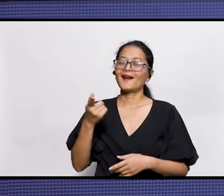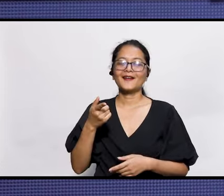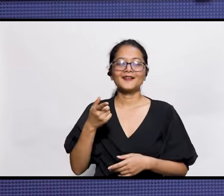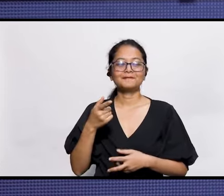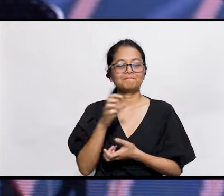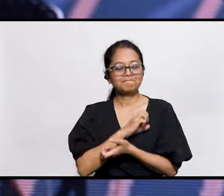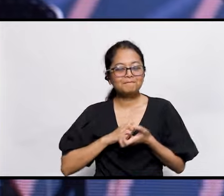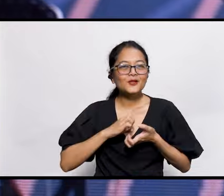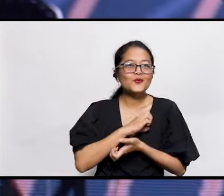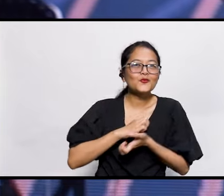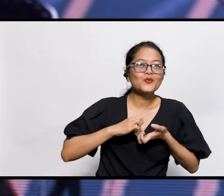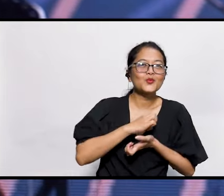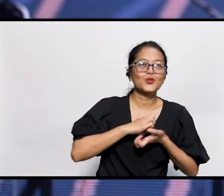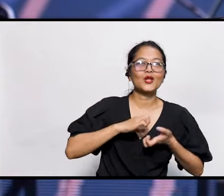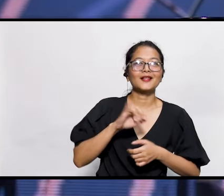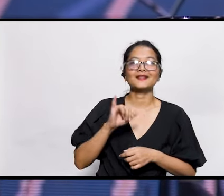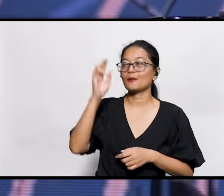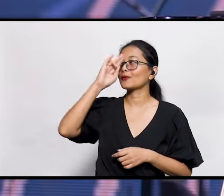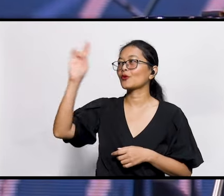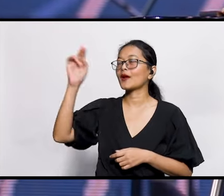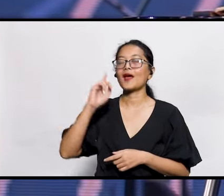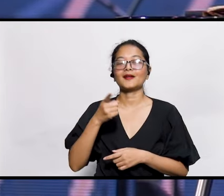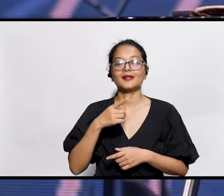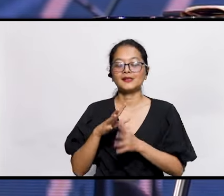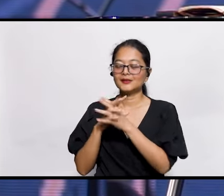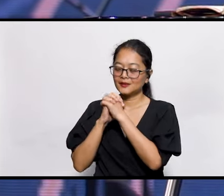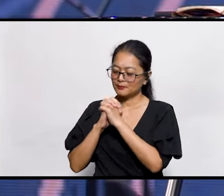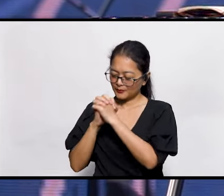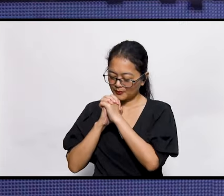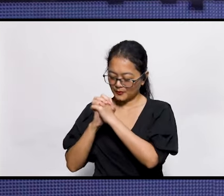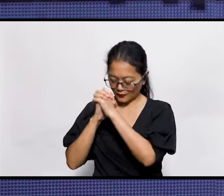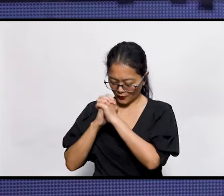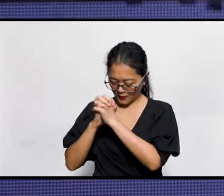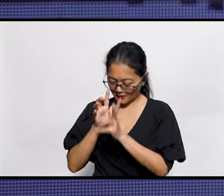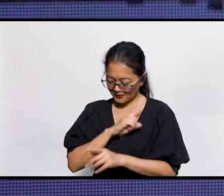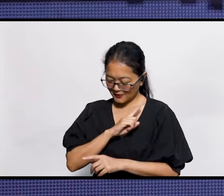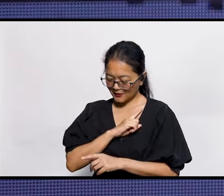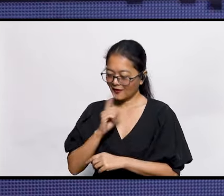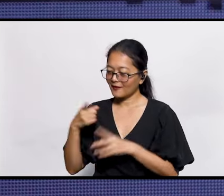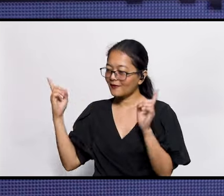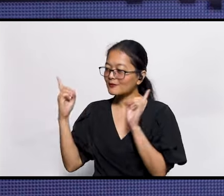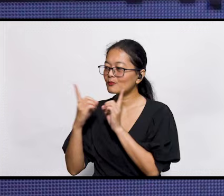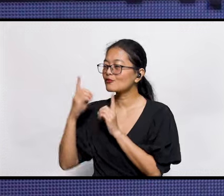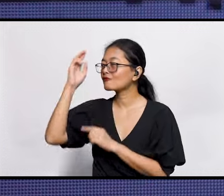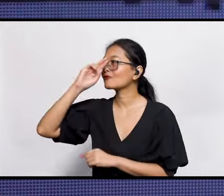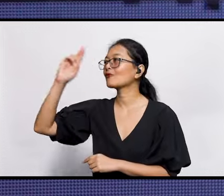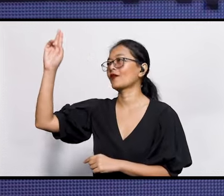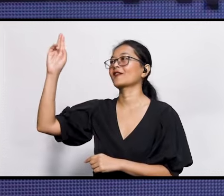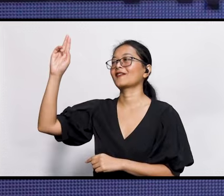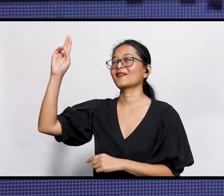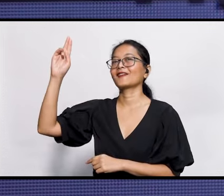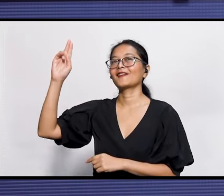you go ada me time encounter with him